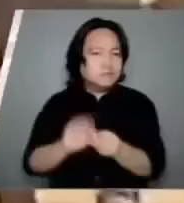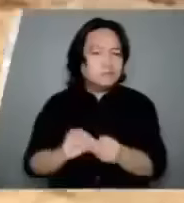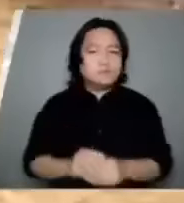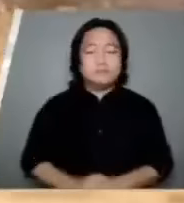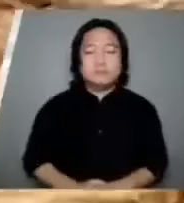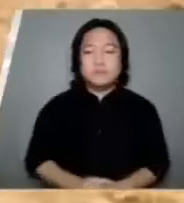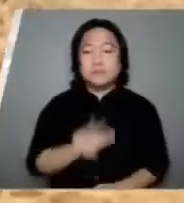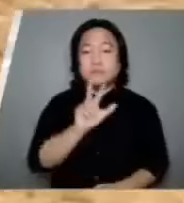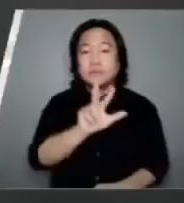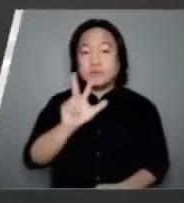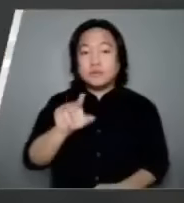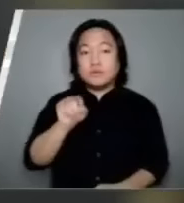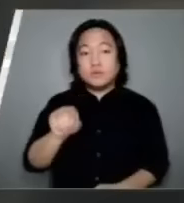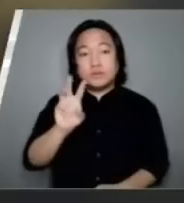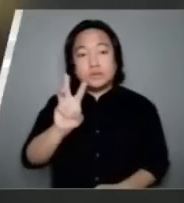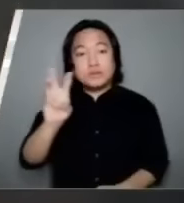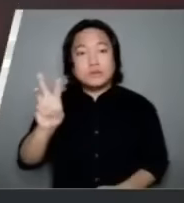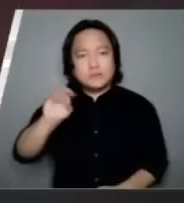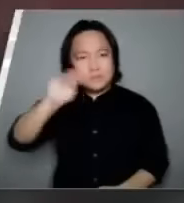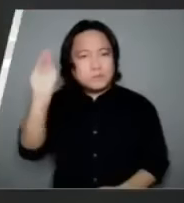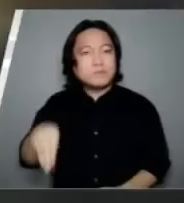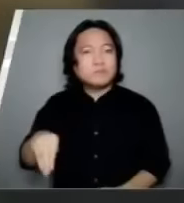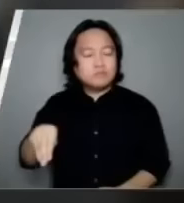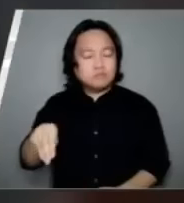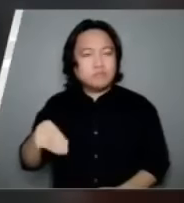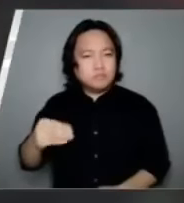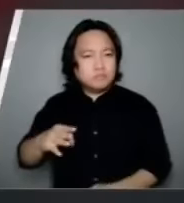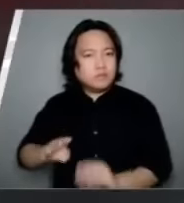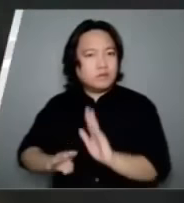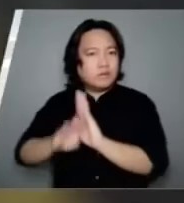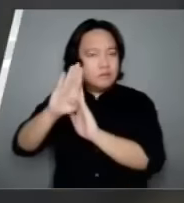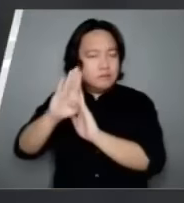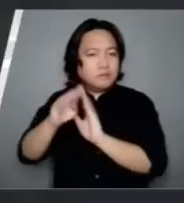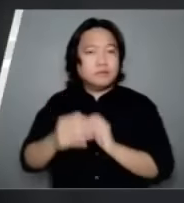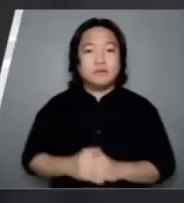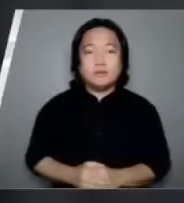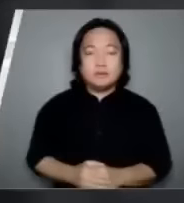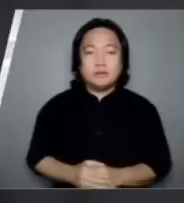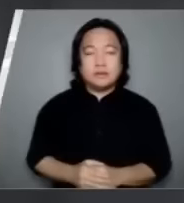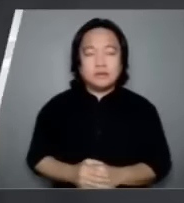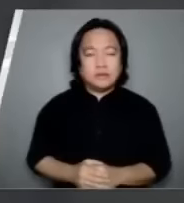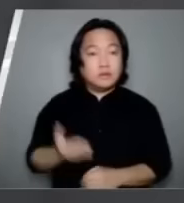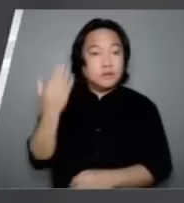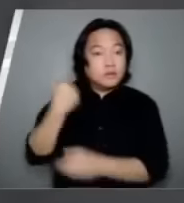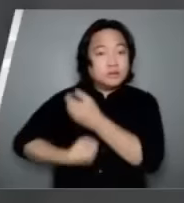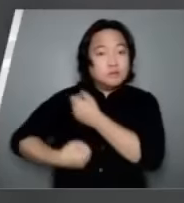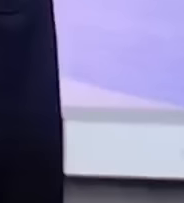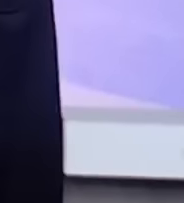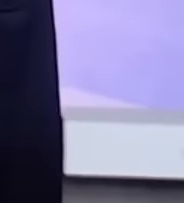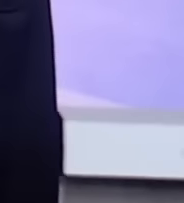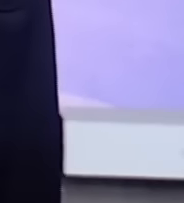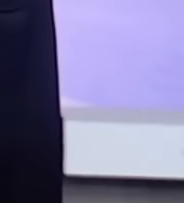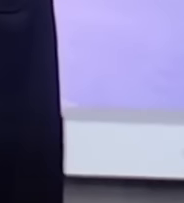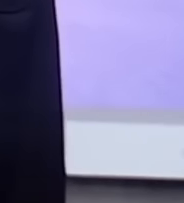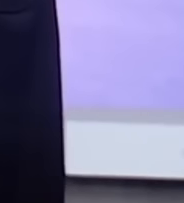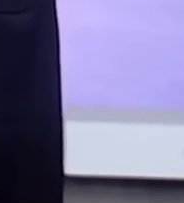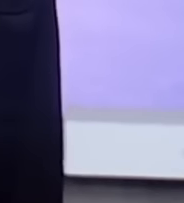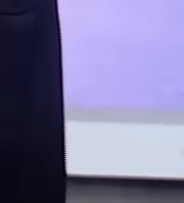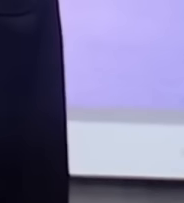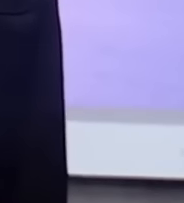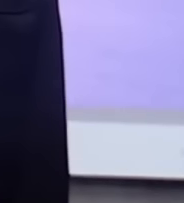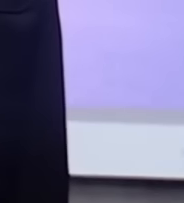33.66% kumpara sa mahigit 5,000 na itala sa kaparehong panahon noong nakaraang taon. Mga